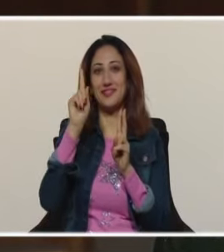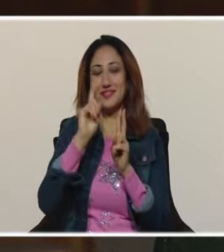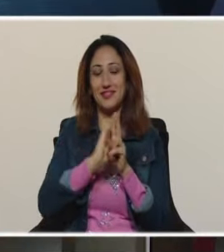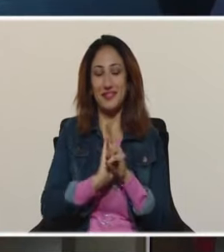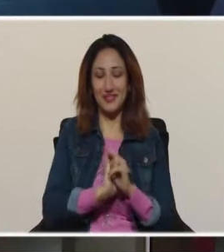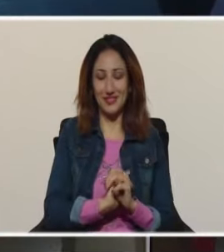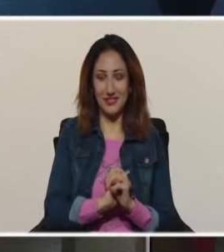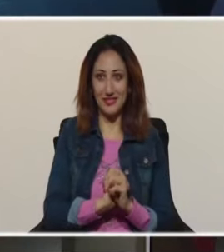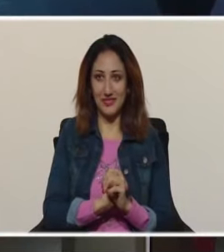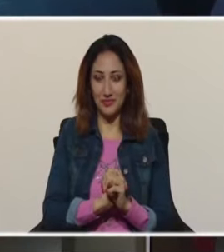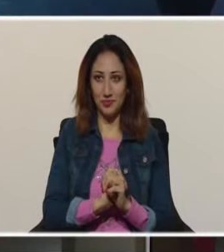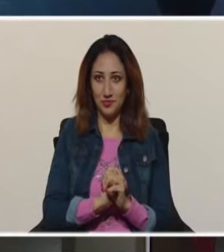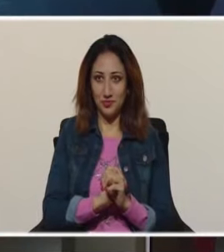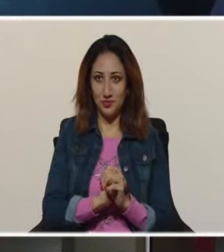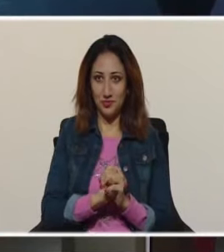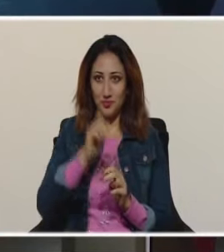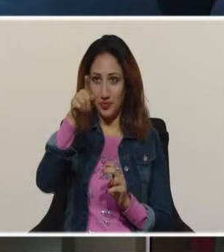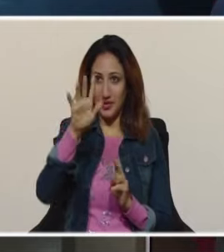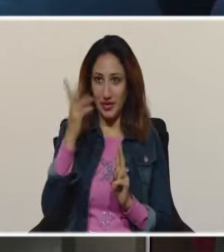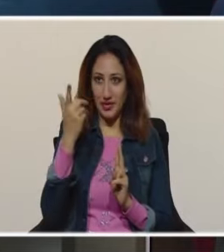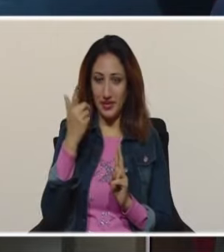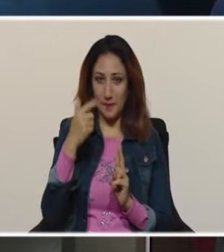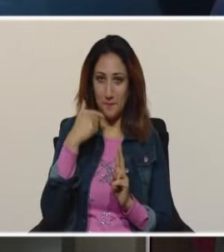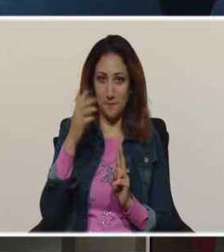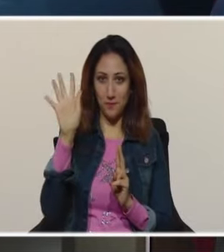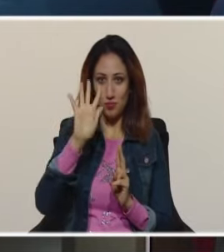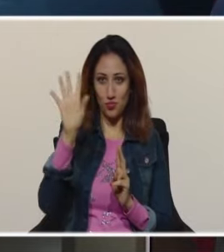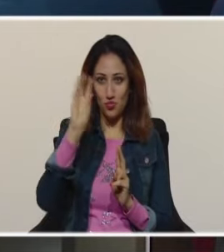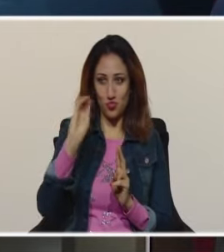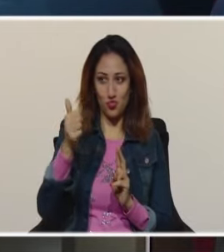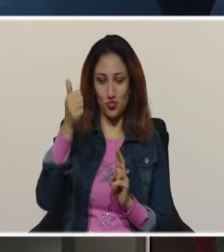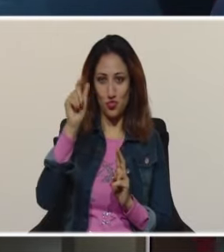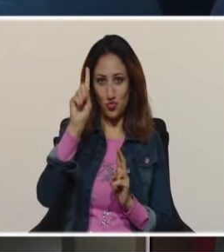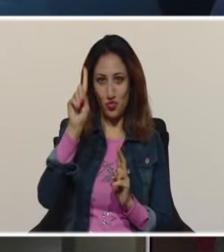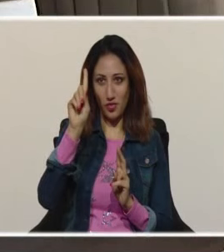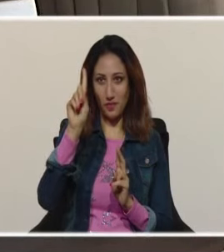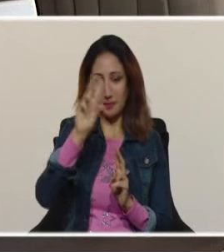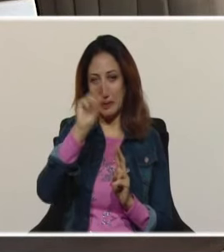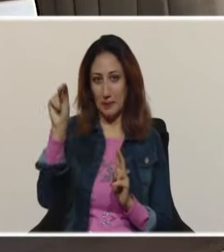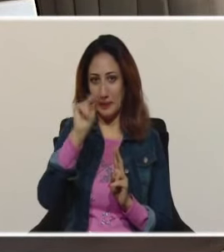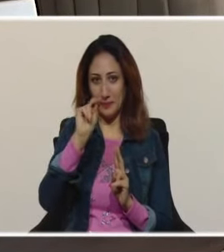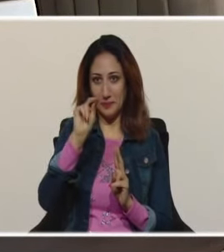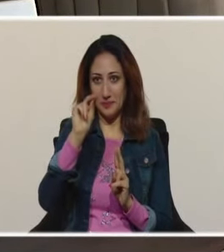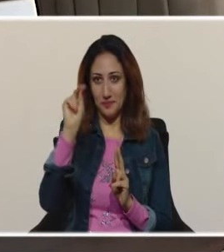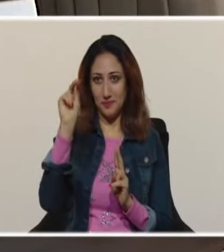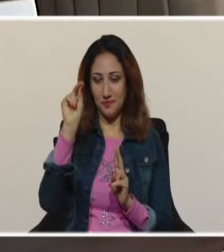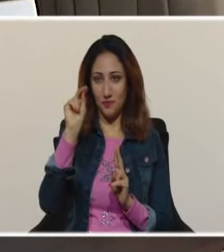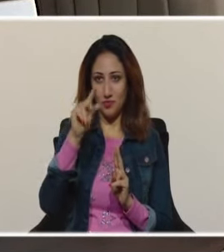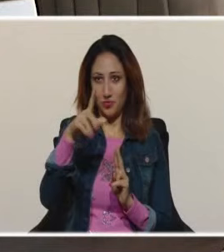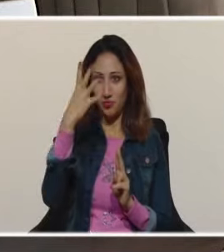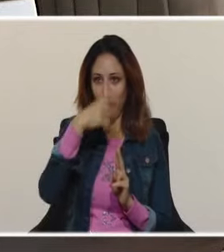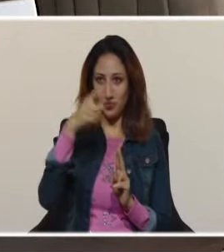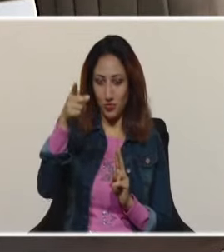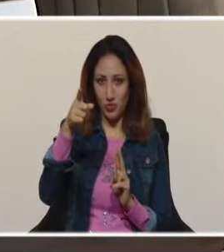لخبطت فينا ليه يا استاذ؟ لا انت مين؟ انا؟ اه انا شاهر وشهاب. شهاب وشاهر. انا ممكن اعرفه. اتفضلي. طب يلا.